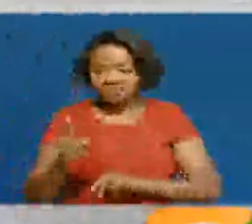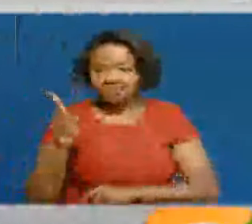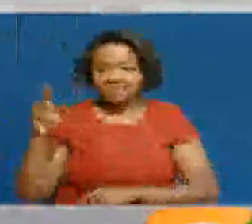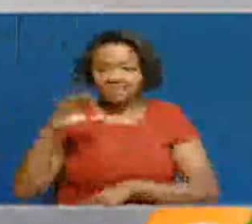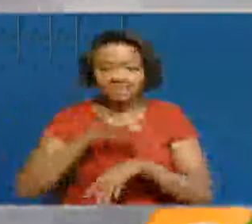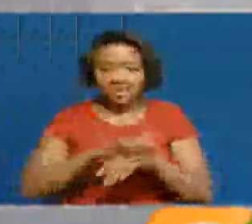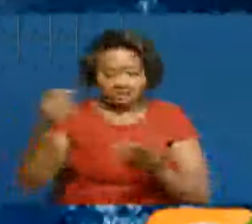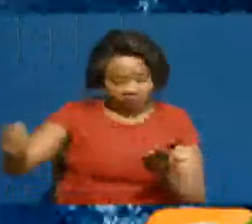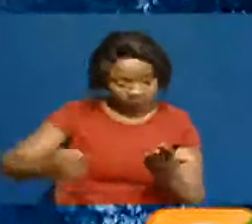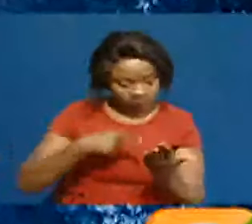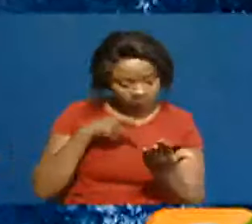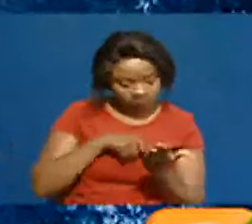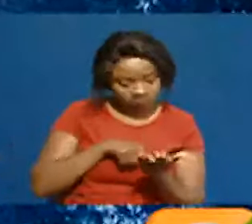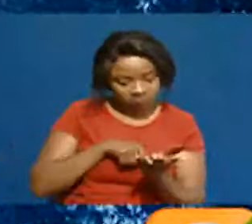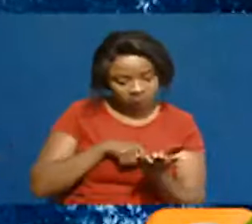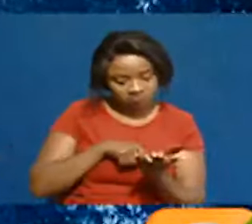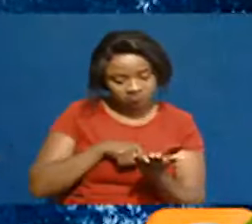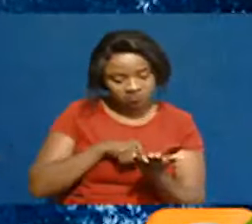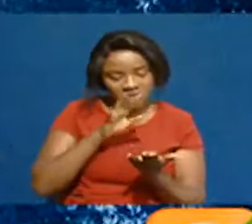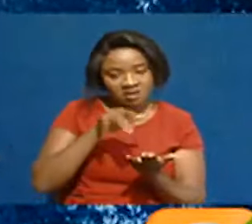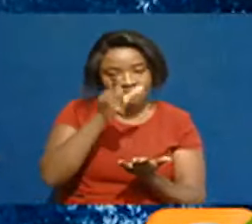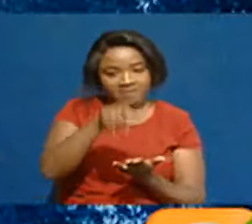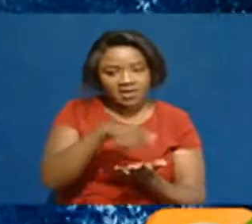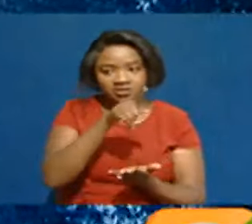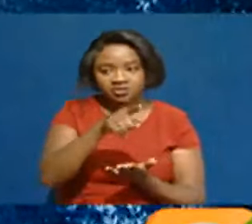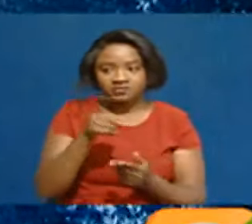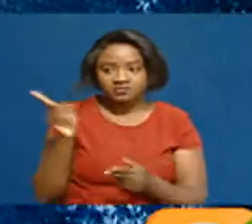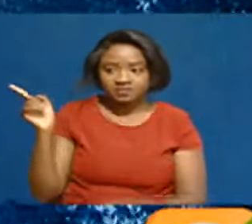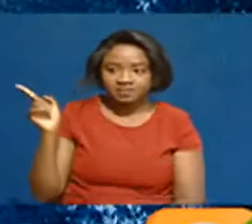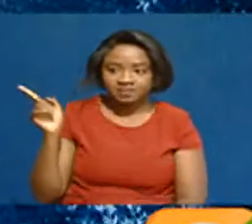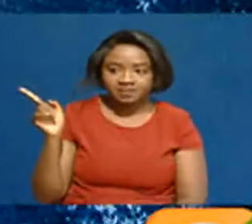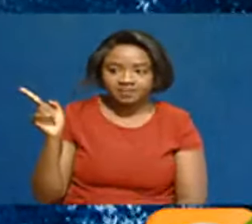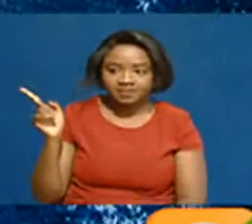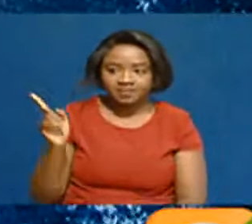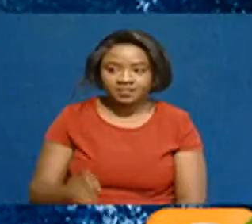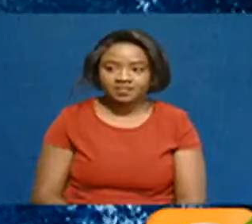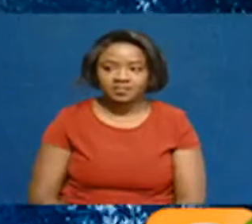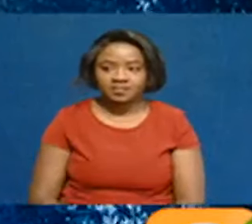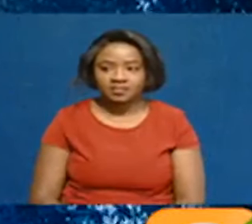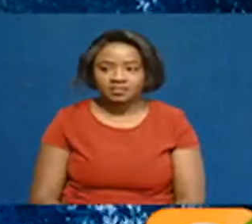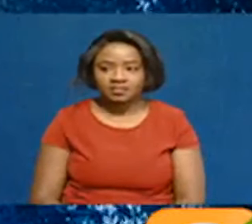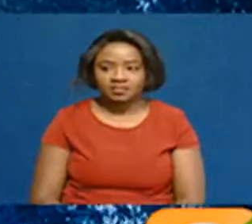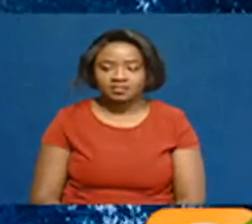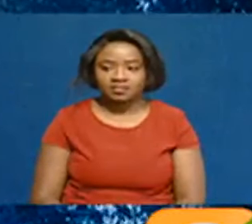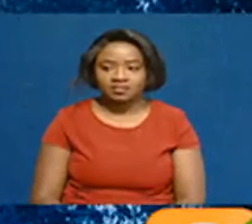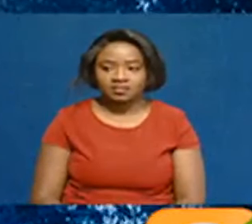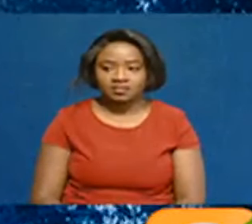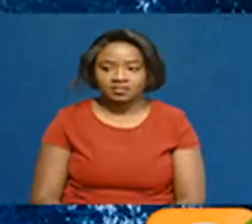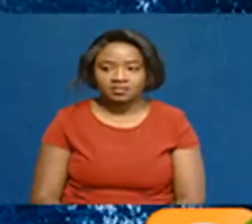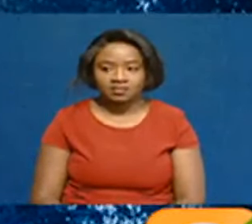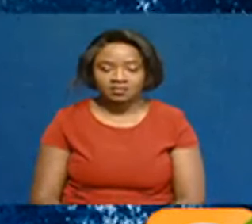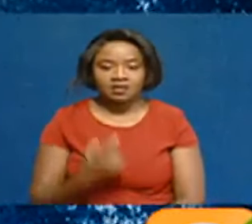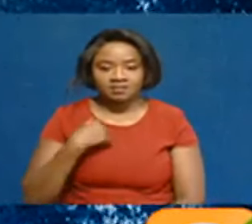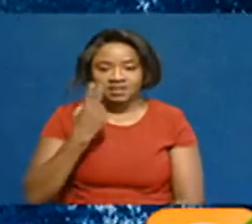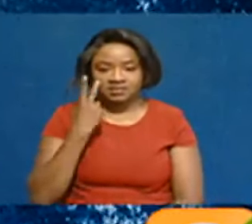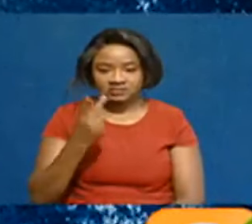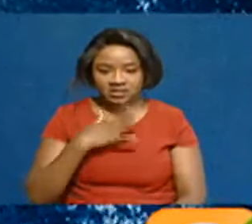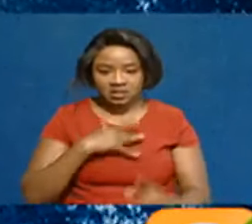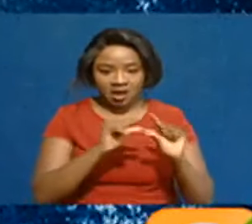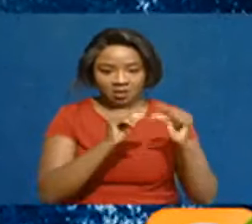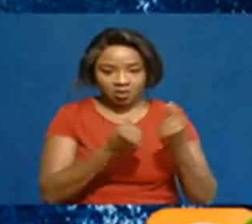alipata ujumbe huu kutoka kwa mtu aliyejitambulisha kama Willy wa GSU. Nikimnukuu, nimeona kwa group yetu